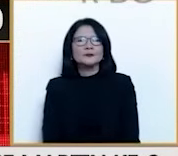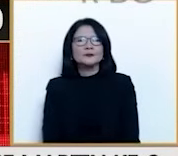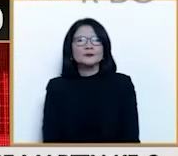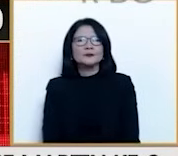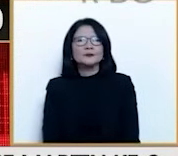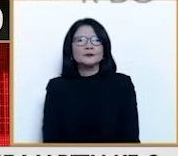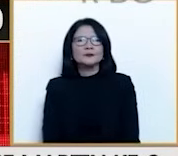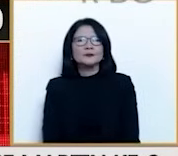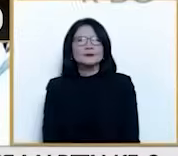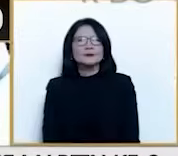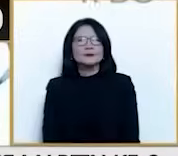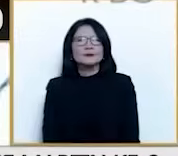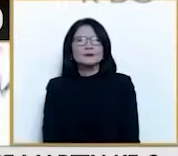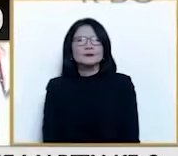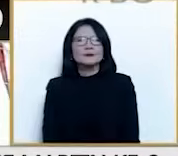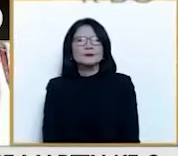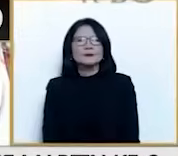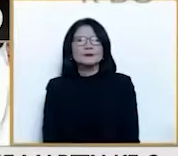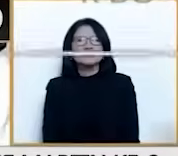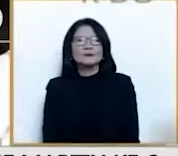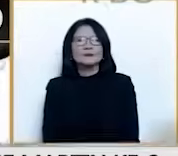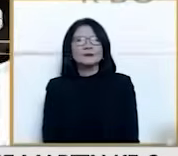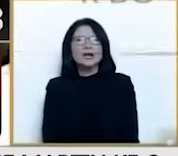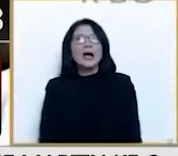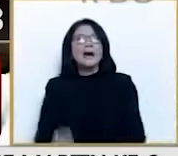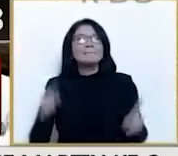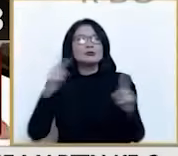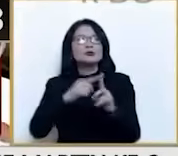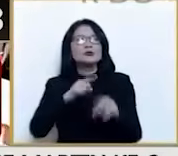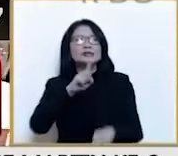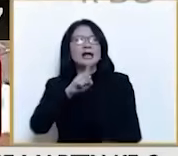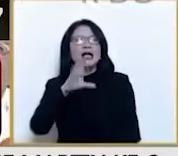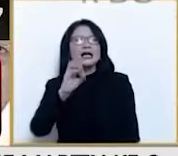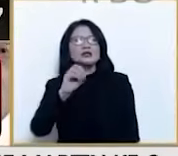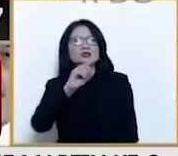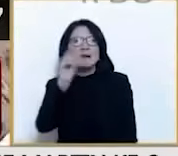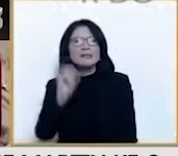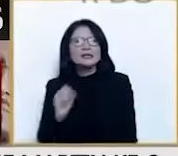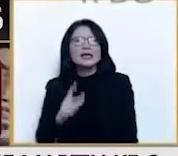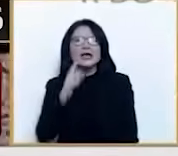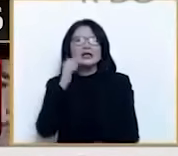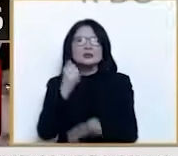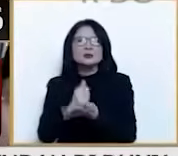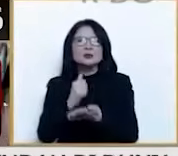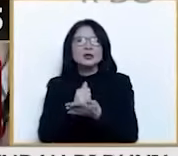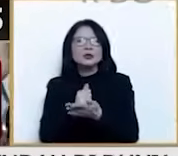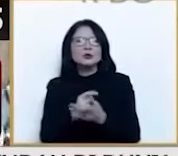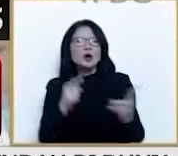persilakan. Ya, cakupan menuju 100% sebenarnya itu adalah